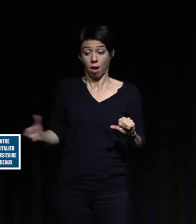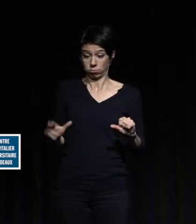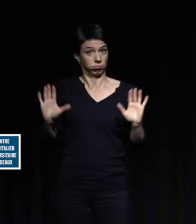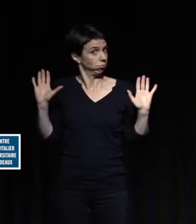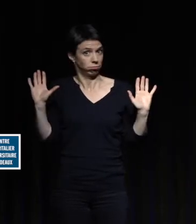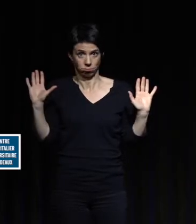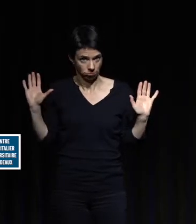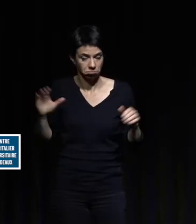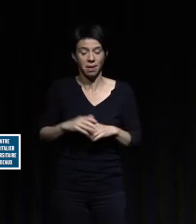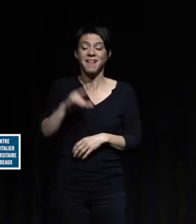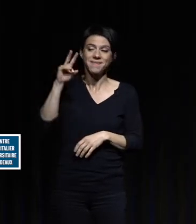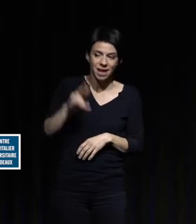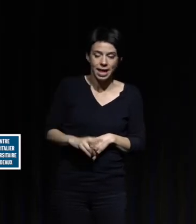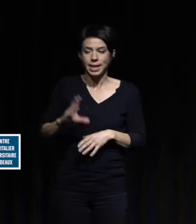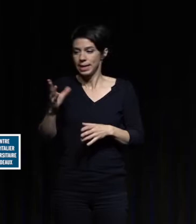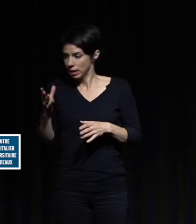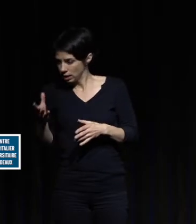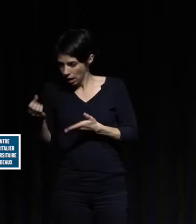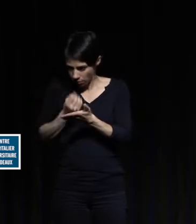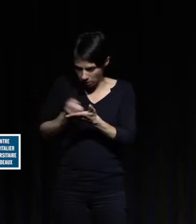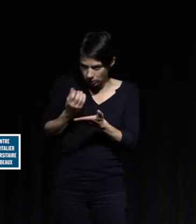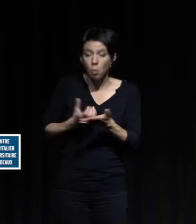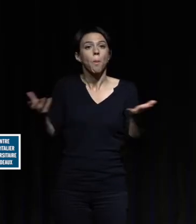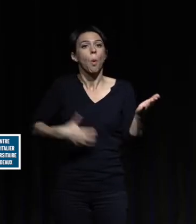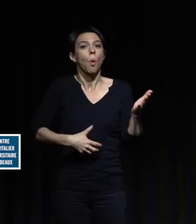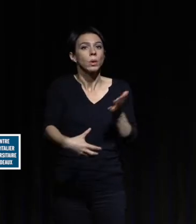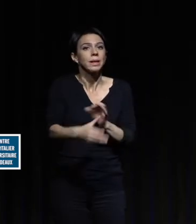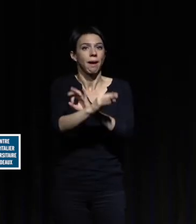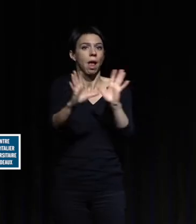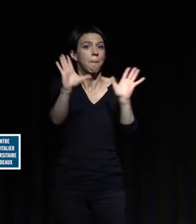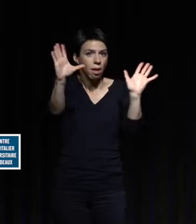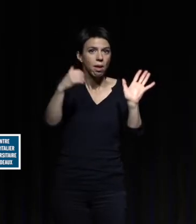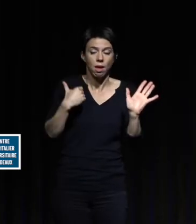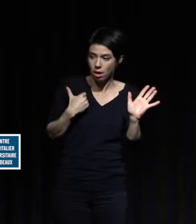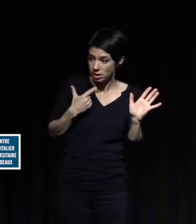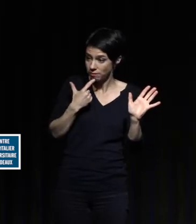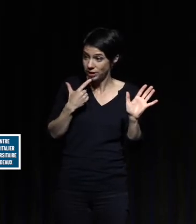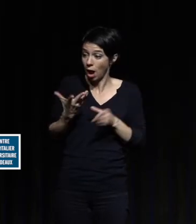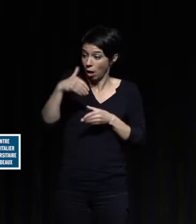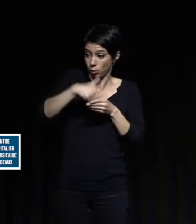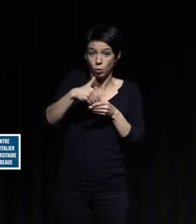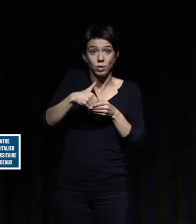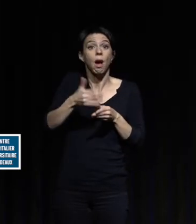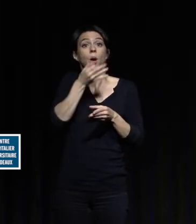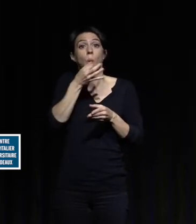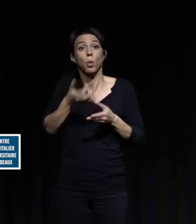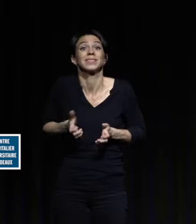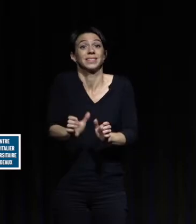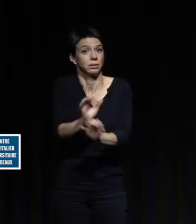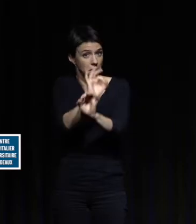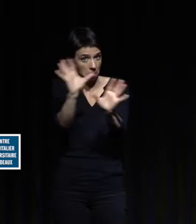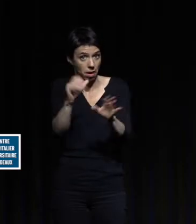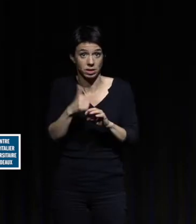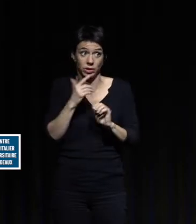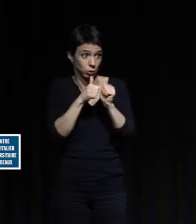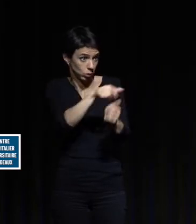pas de grossesse, mais officiellement, ce médicament n'a pas une AMM contraception. Donc, suivant qui vous le prescrit, suivant à qui